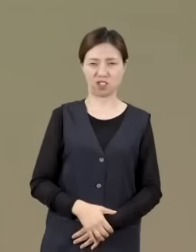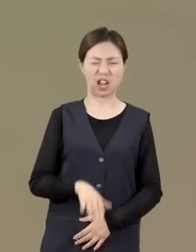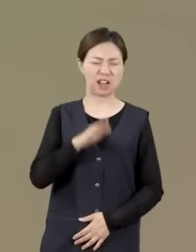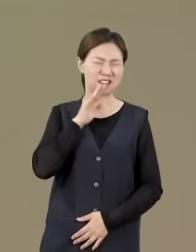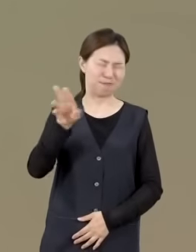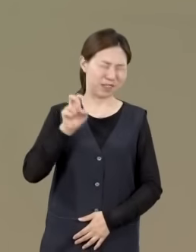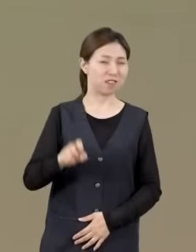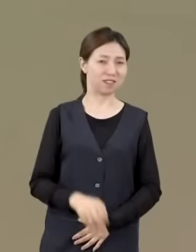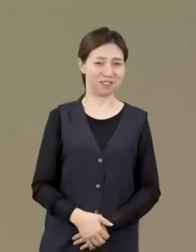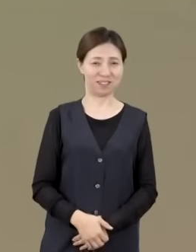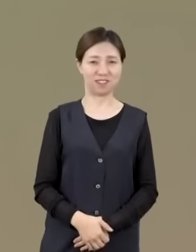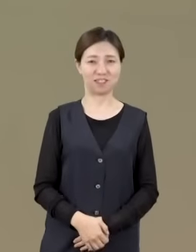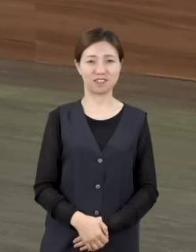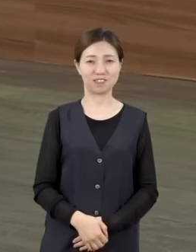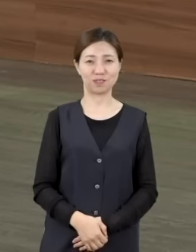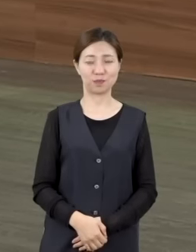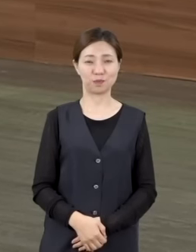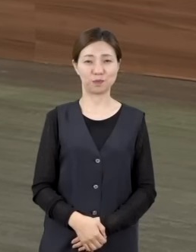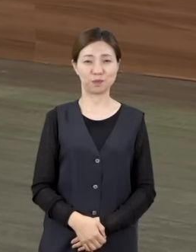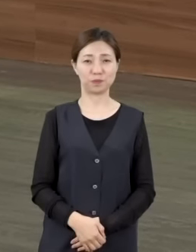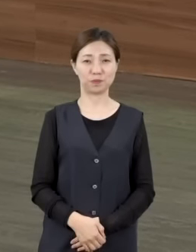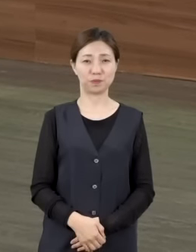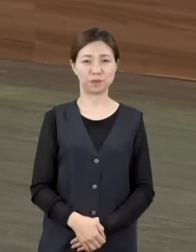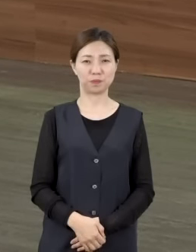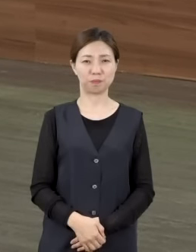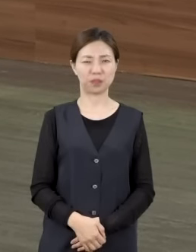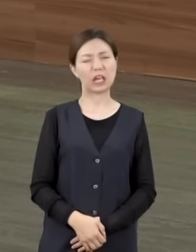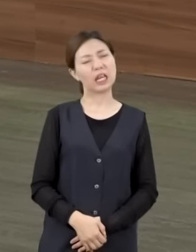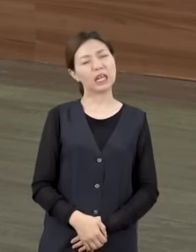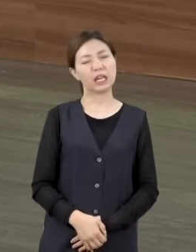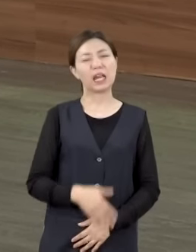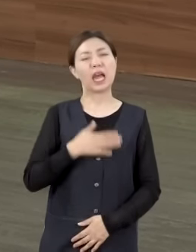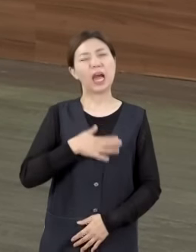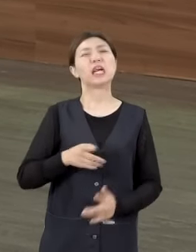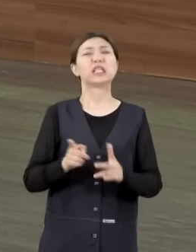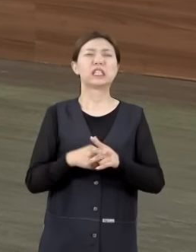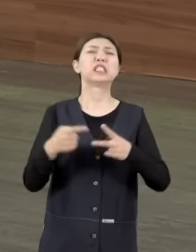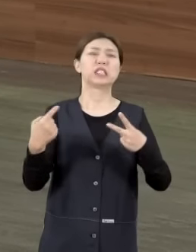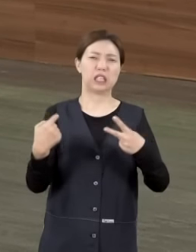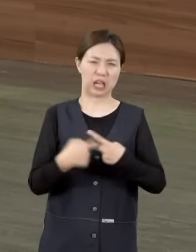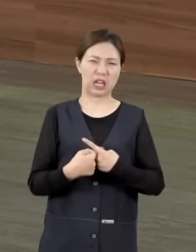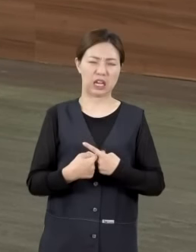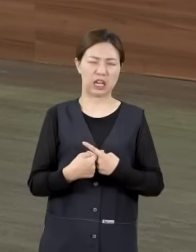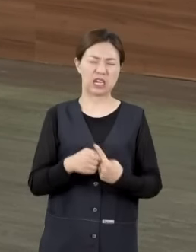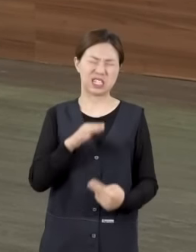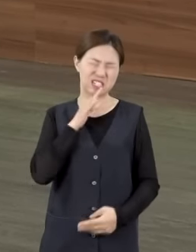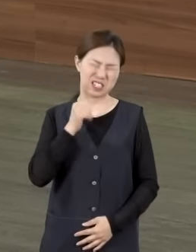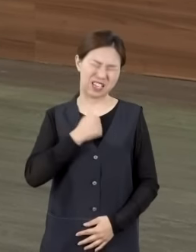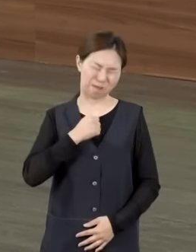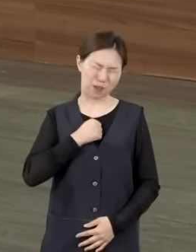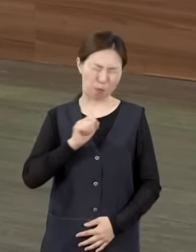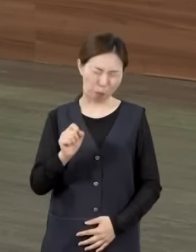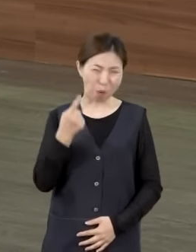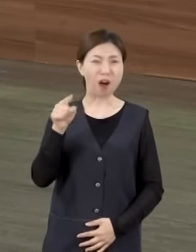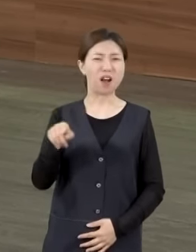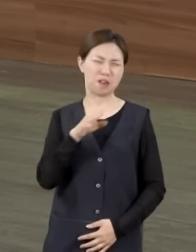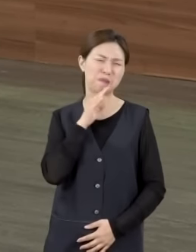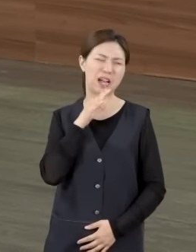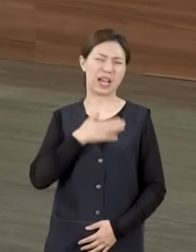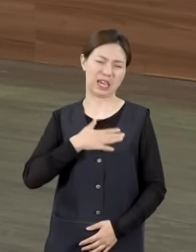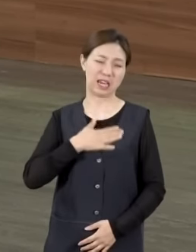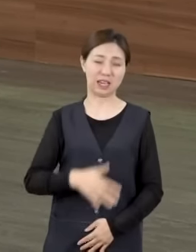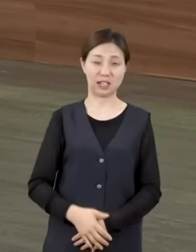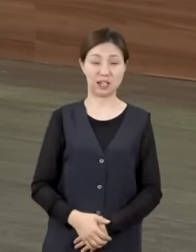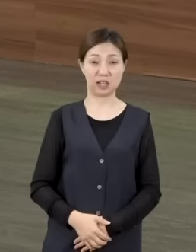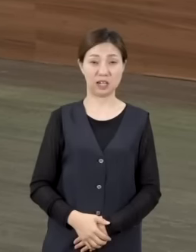간혹 있더라고요 미워 죽겠어요 아주 그냥 예 그냥 답답하니까 그럴 수도